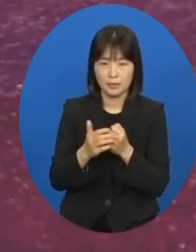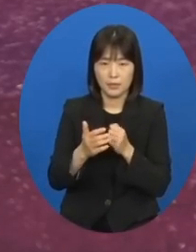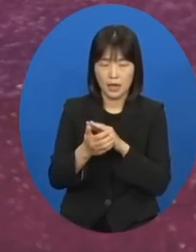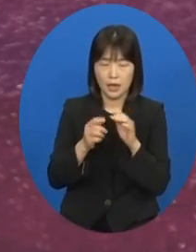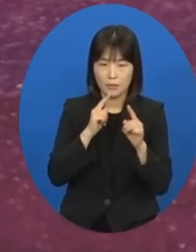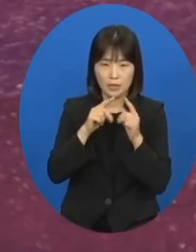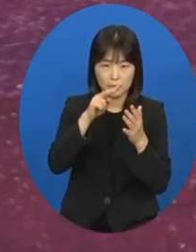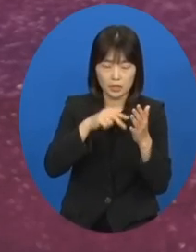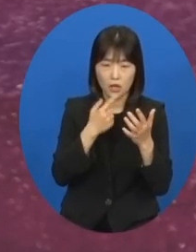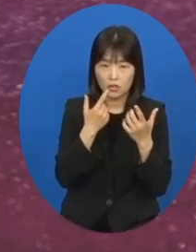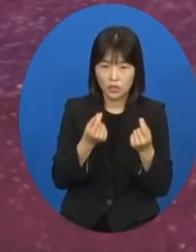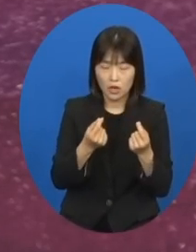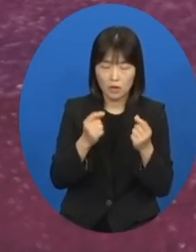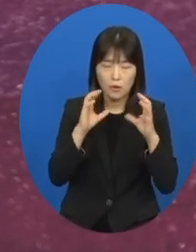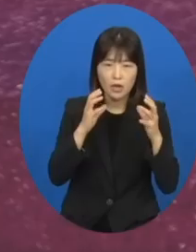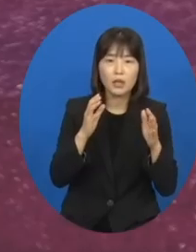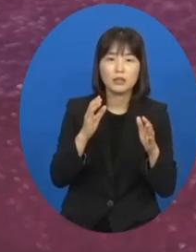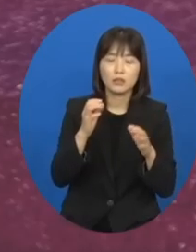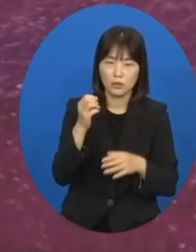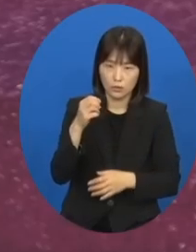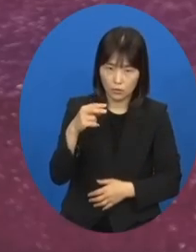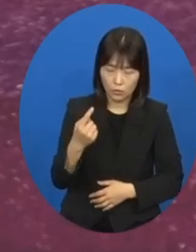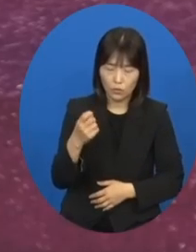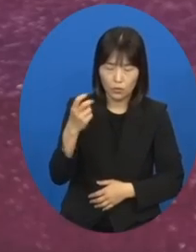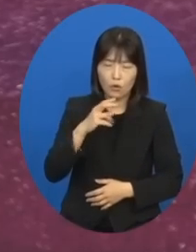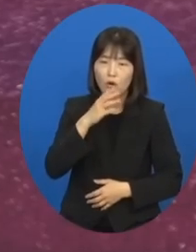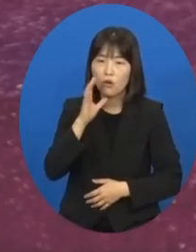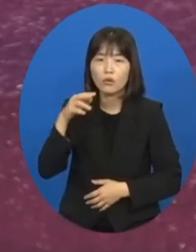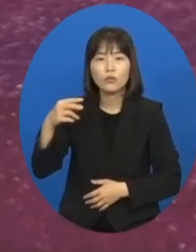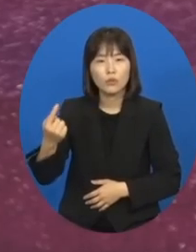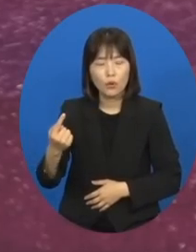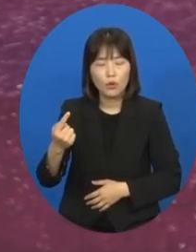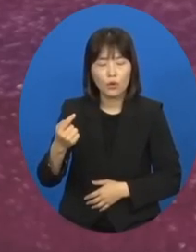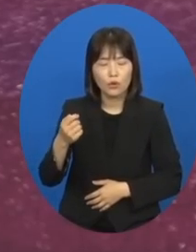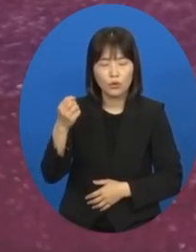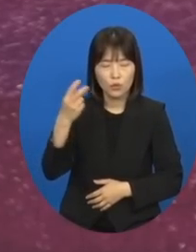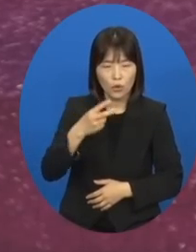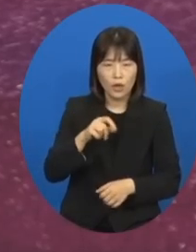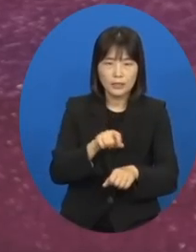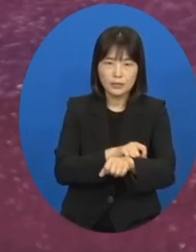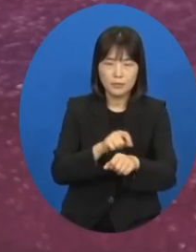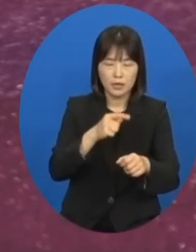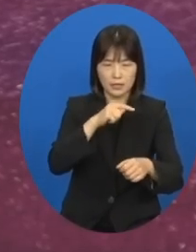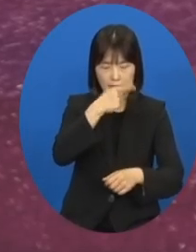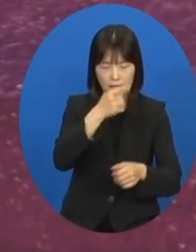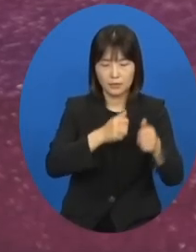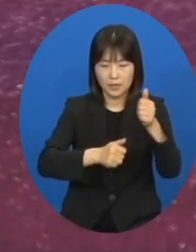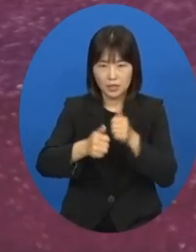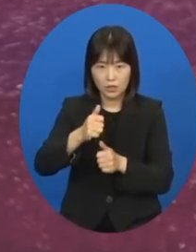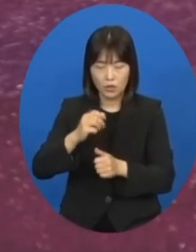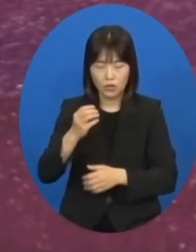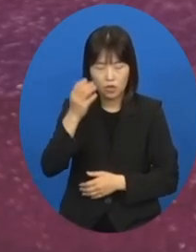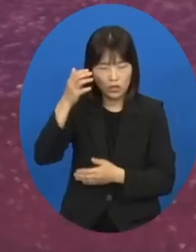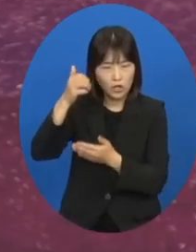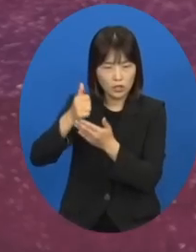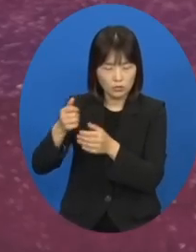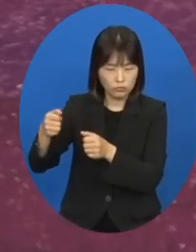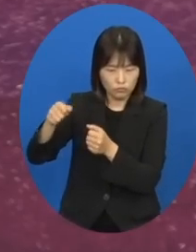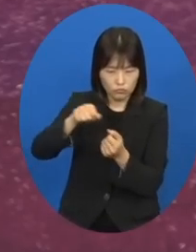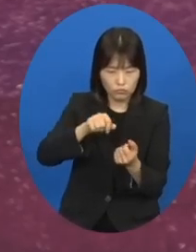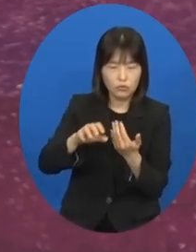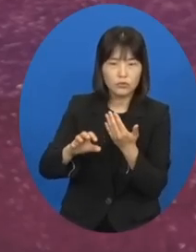어린 아이들도 또한 어른들도 특별히이 다음 세대들도 성령이 부어지게 되면 그